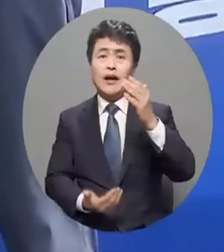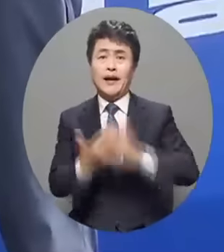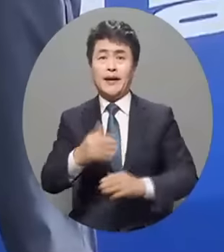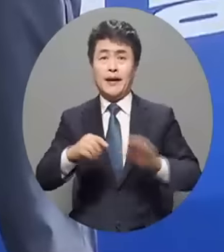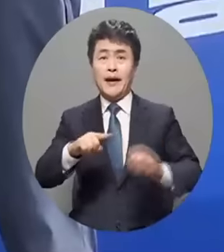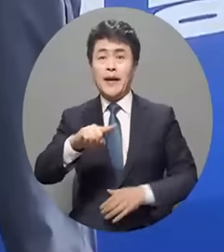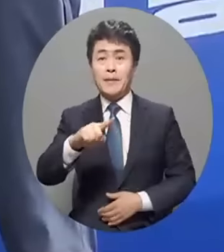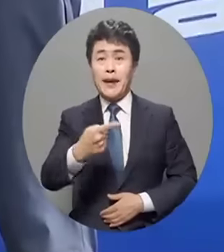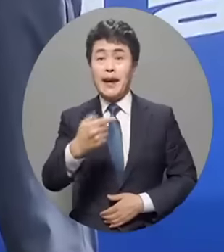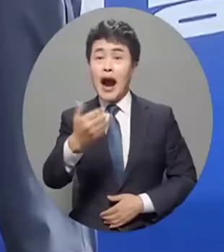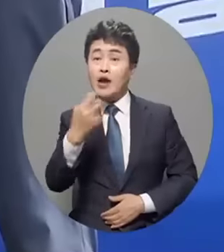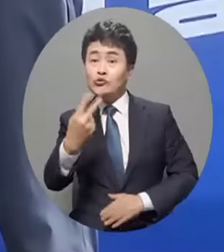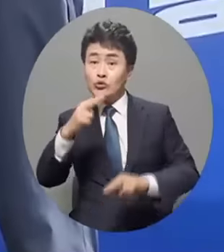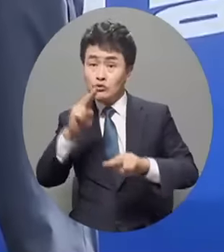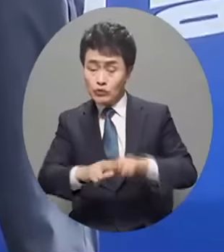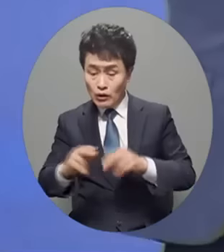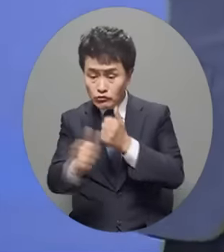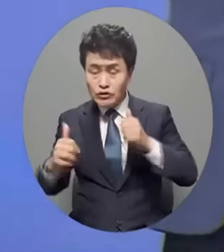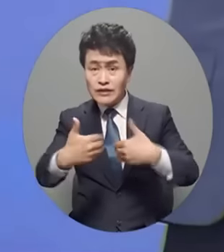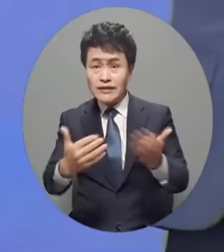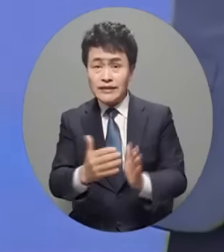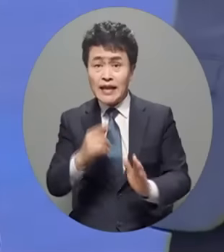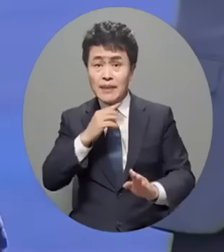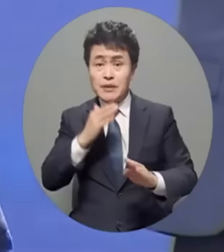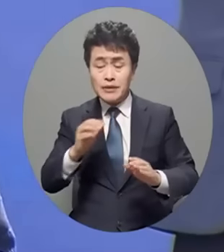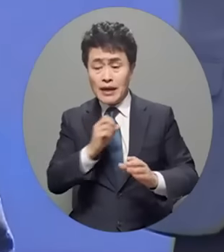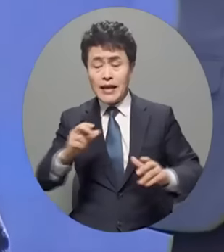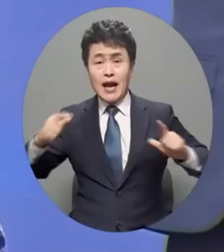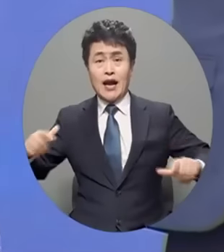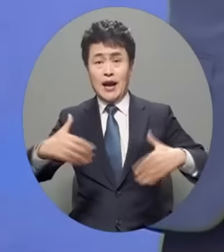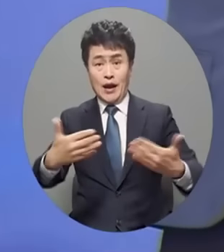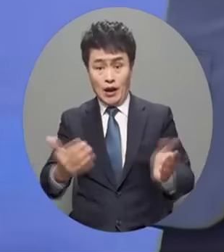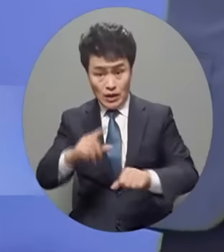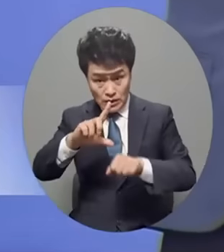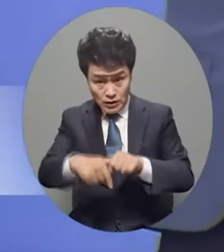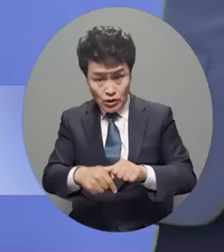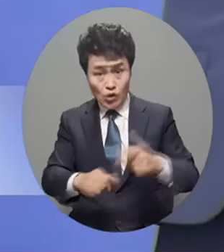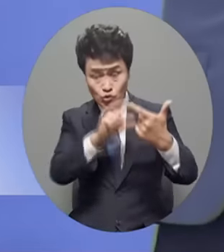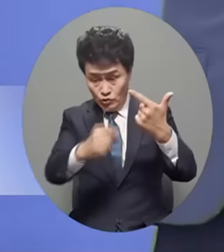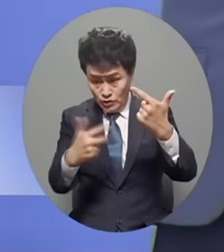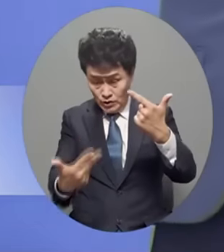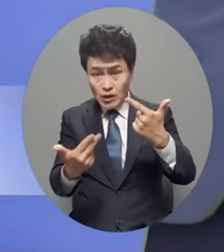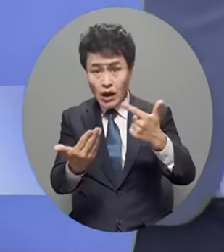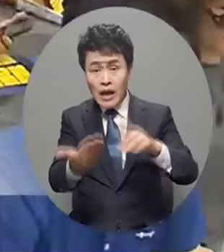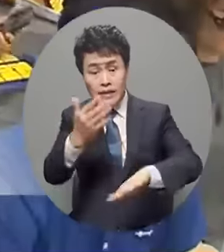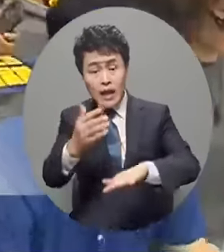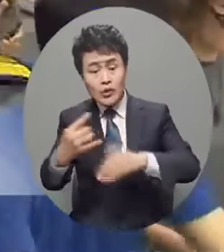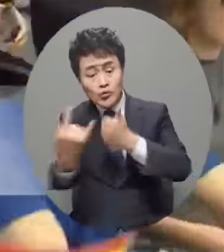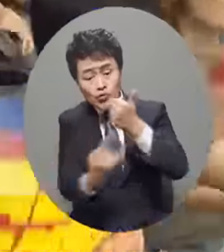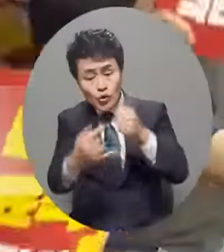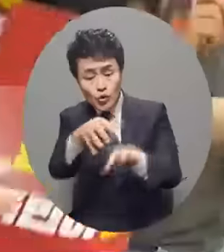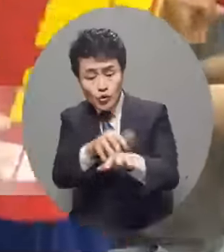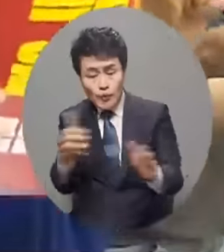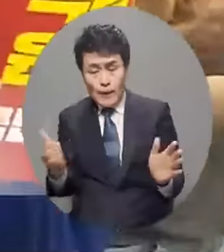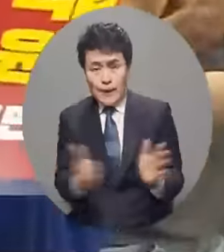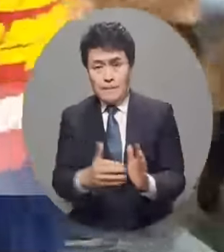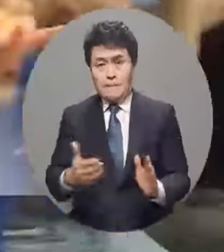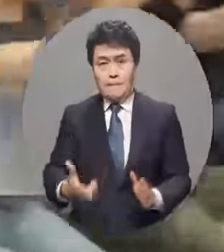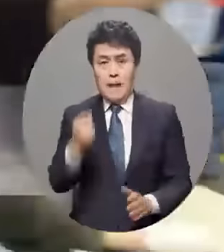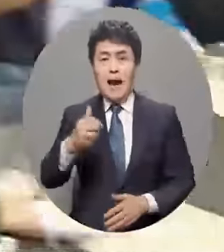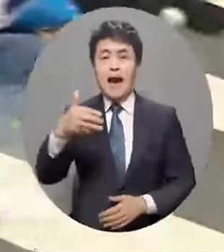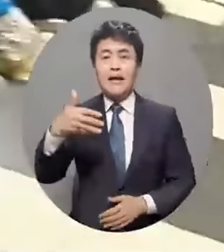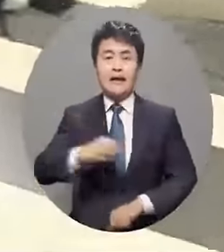192석을 가진 민주당 등 야권은 법정 시한인 오는 7일까지 국회 상임위원회 구성을 마치고 최대한 빨리